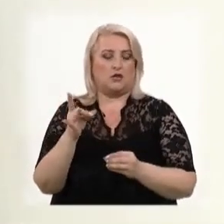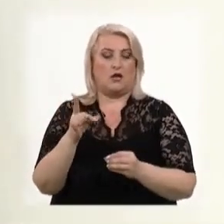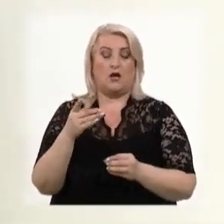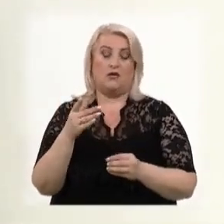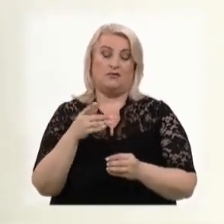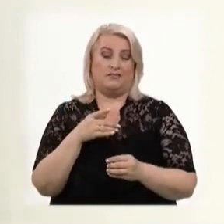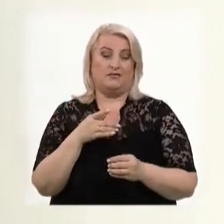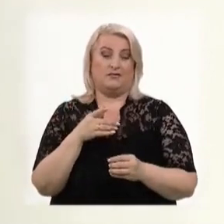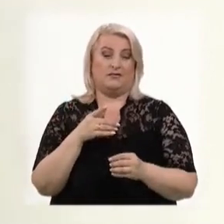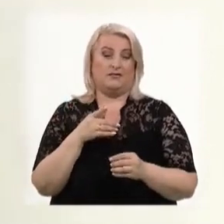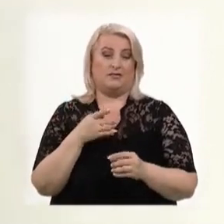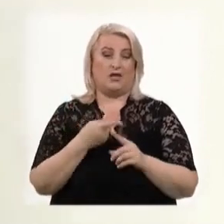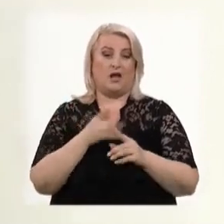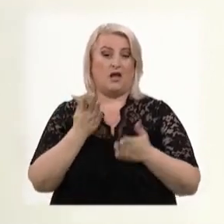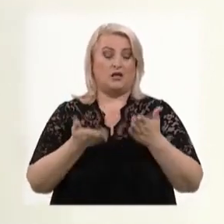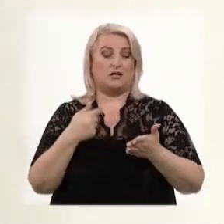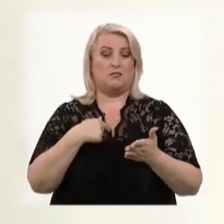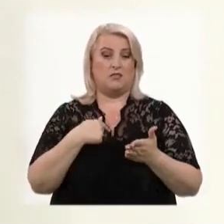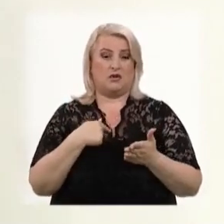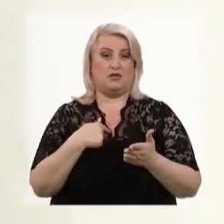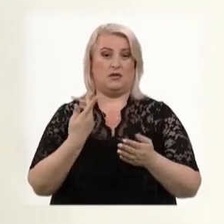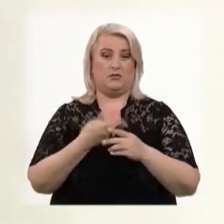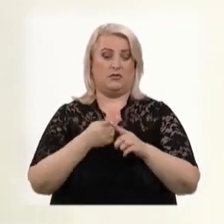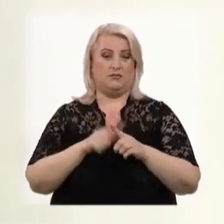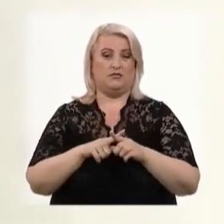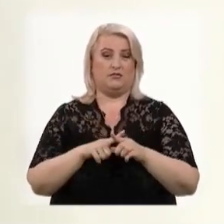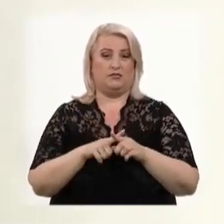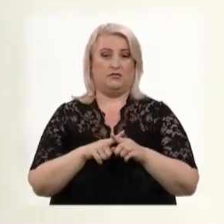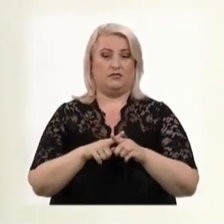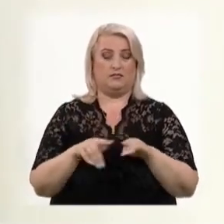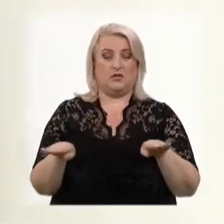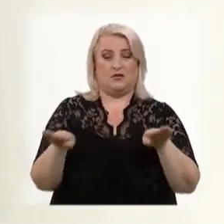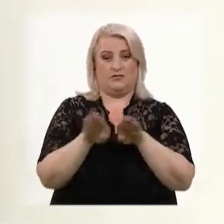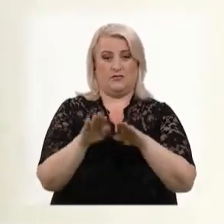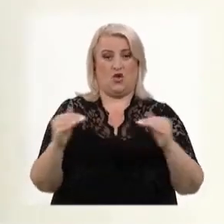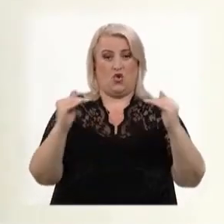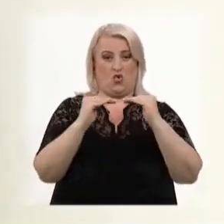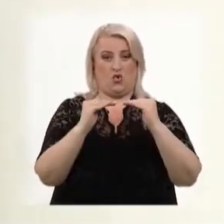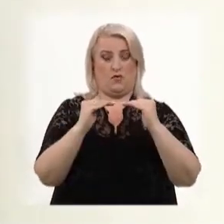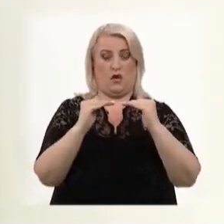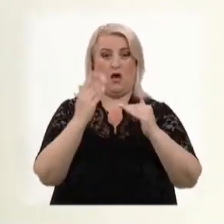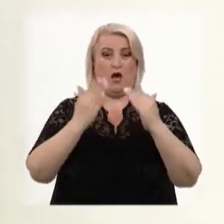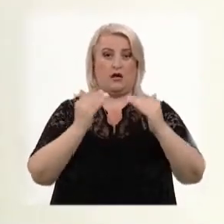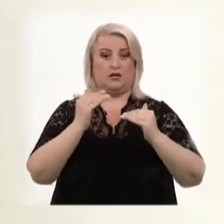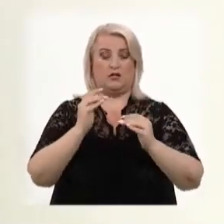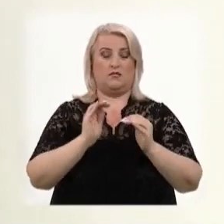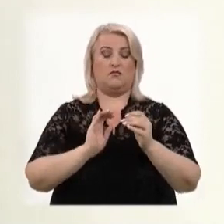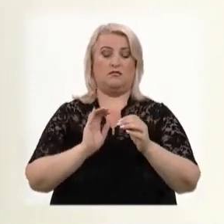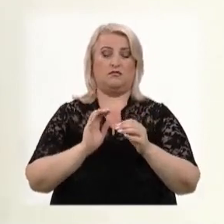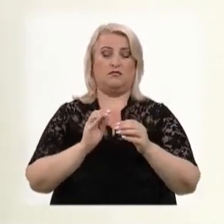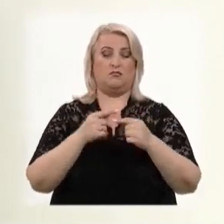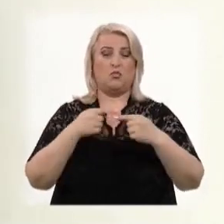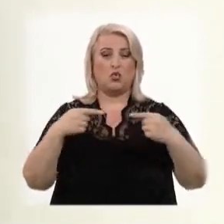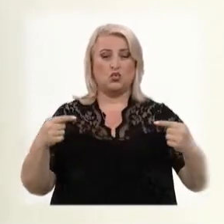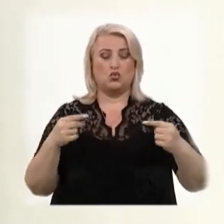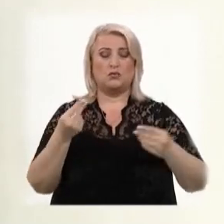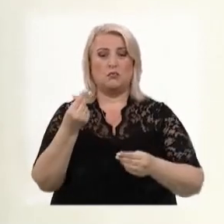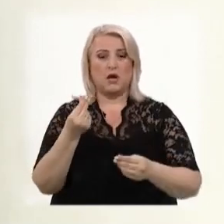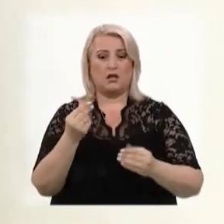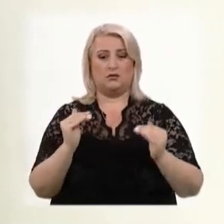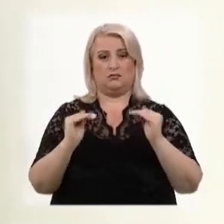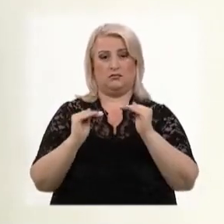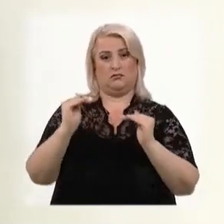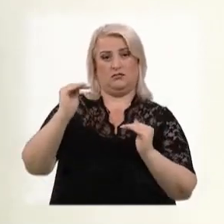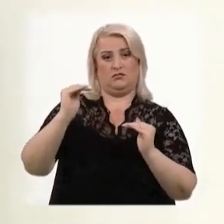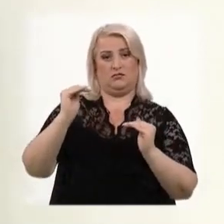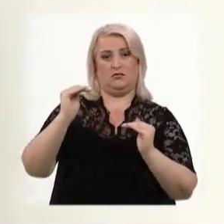dacă noi la nivel de recognoscibile tate suntem aceeași dacă noi la nivel de produs preț pentru că cu ce putem